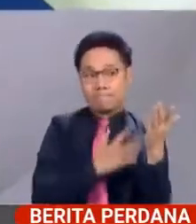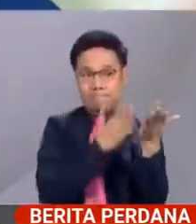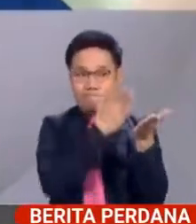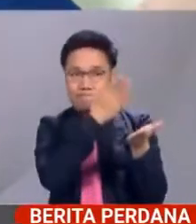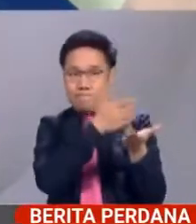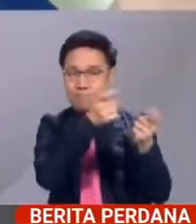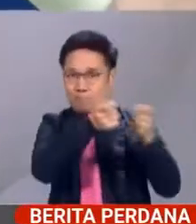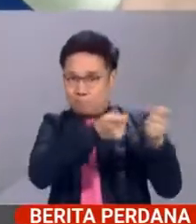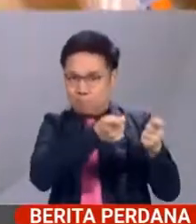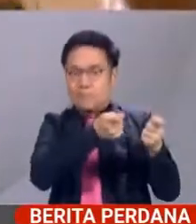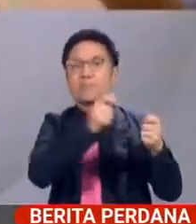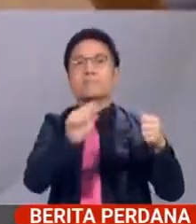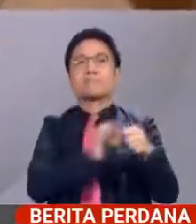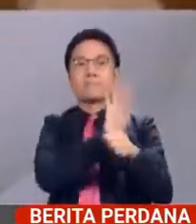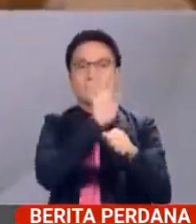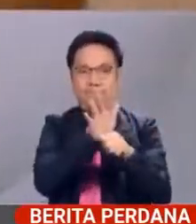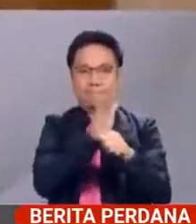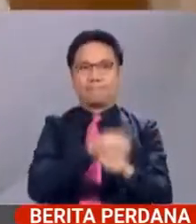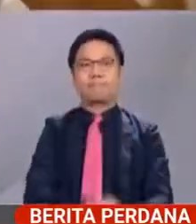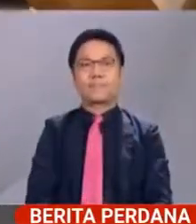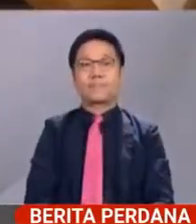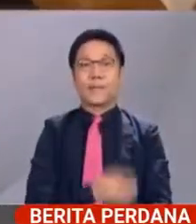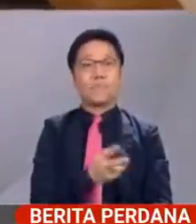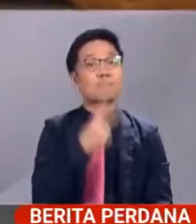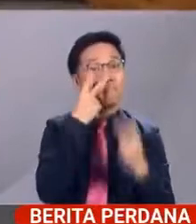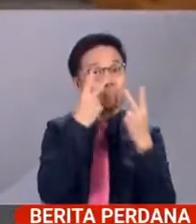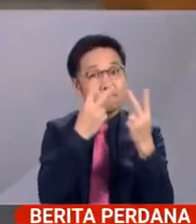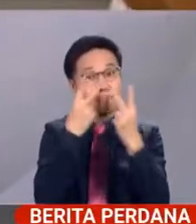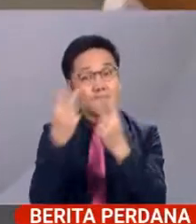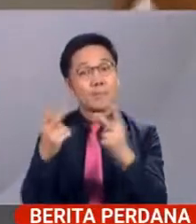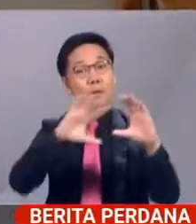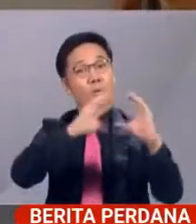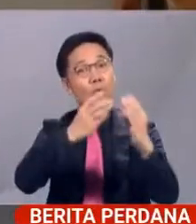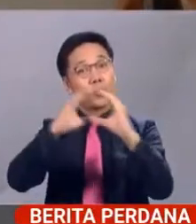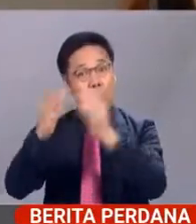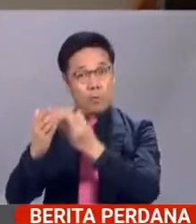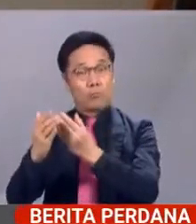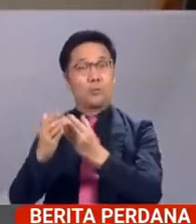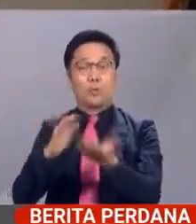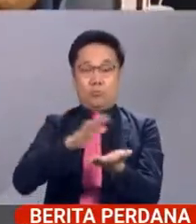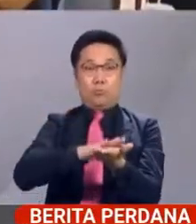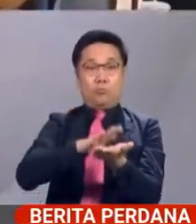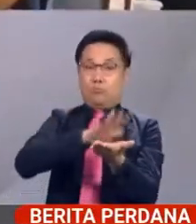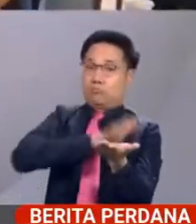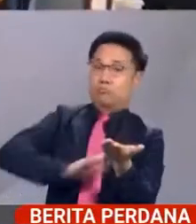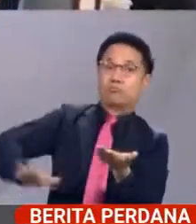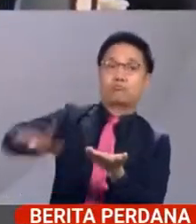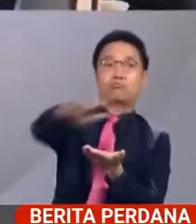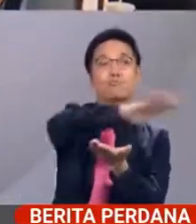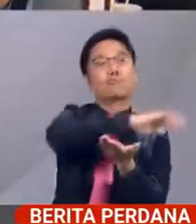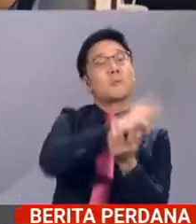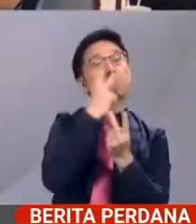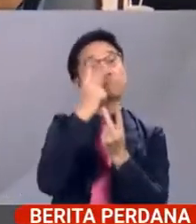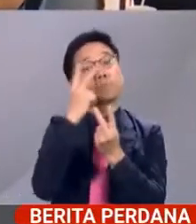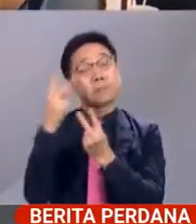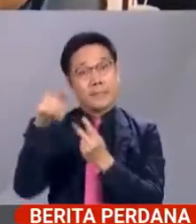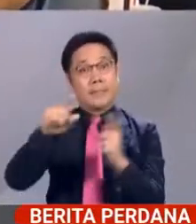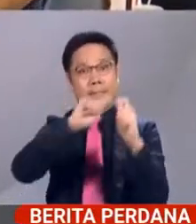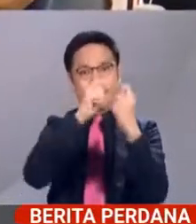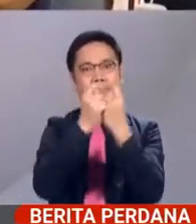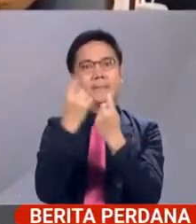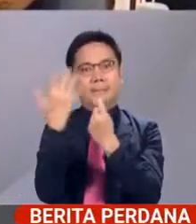COVID-19. Beliau kemudiannya melawat beberapa buah kelas dan sekitar kawasan sekolah yang memiliki 255 pelajar tingkatan 5